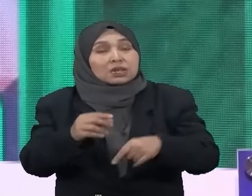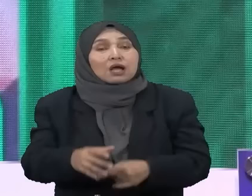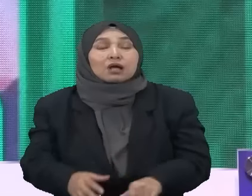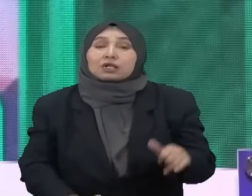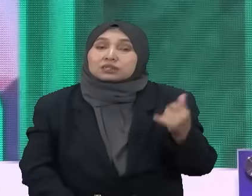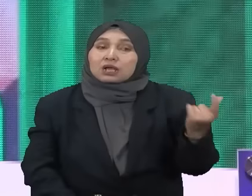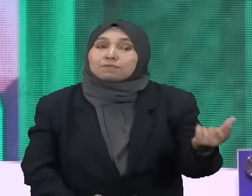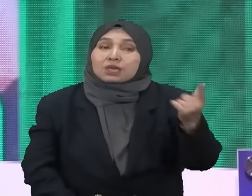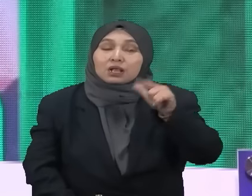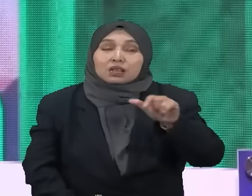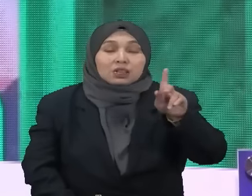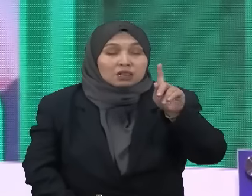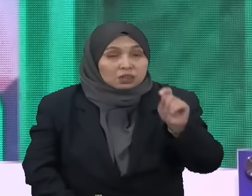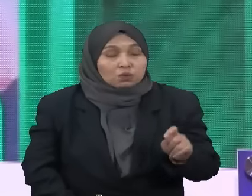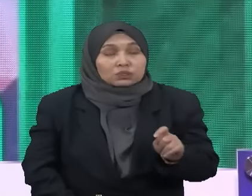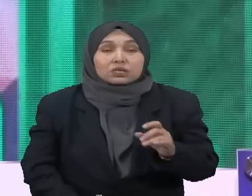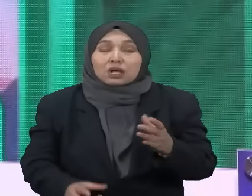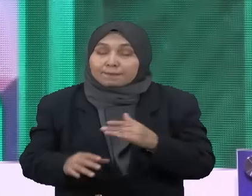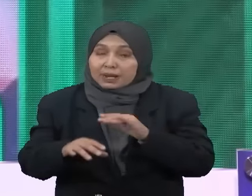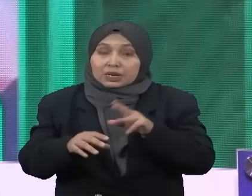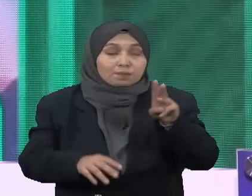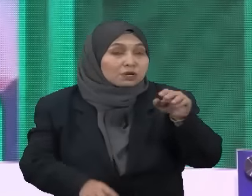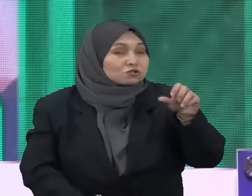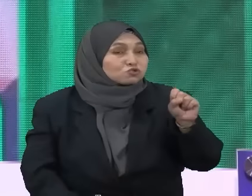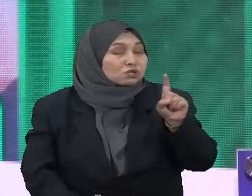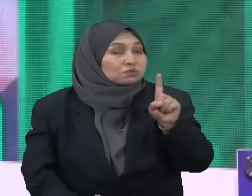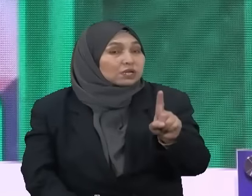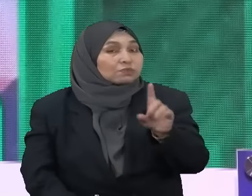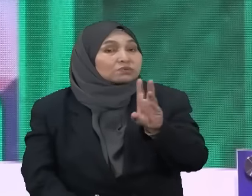AS, dan kita pada halaman